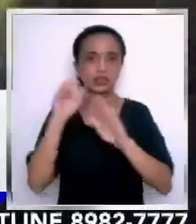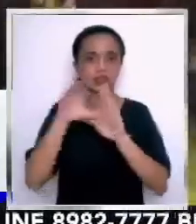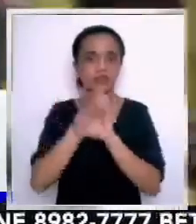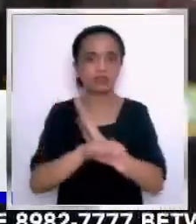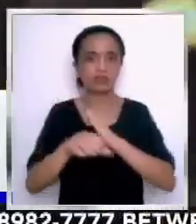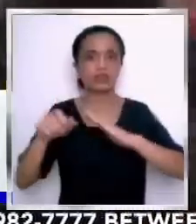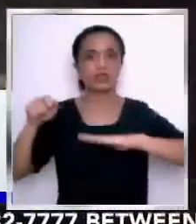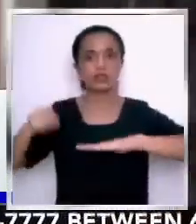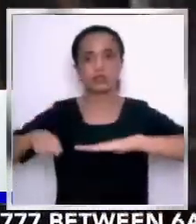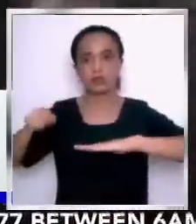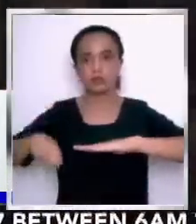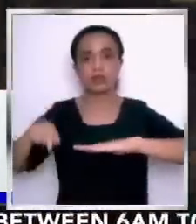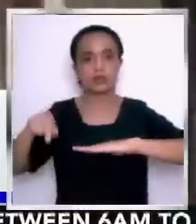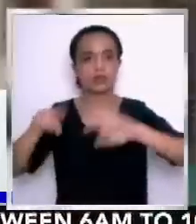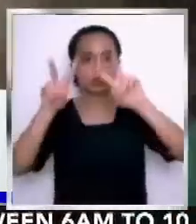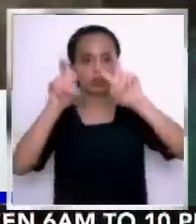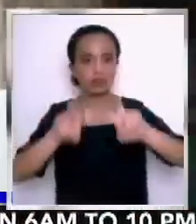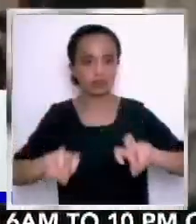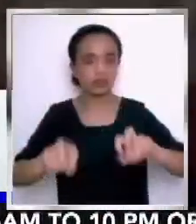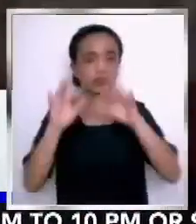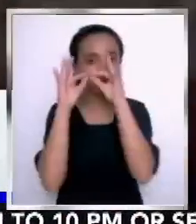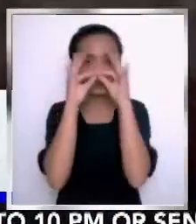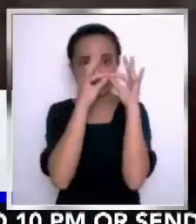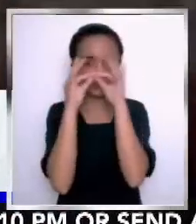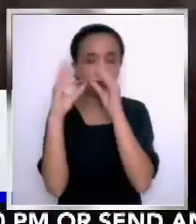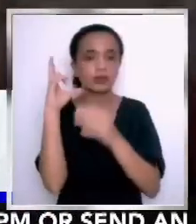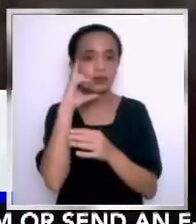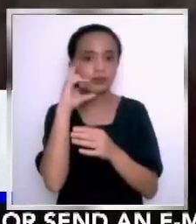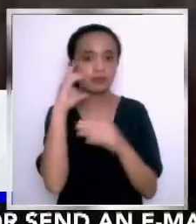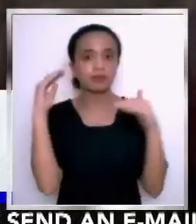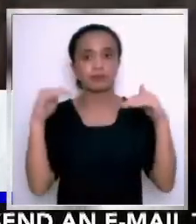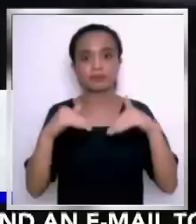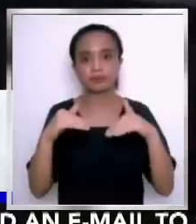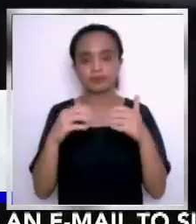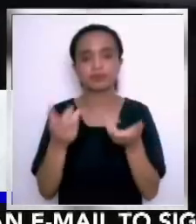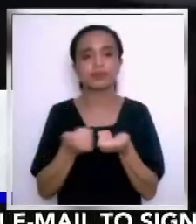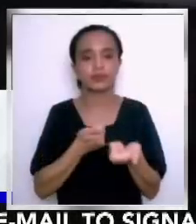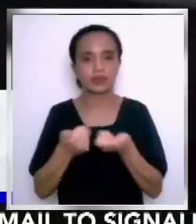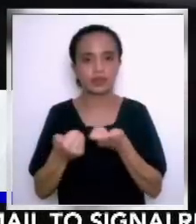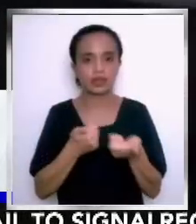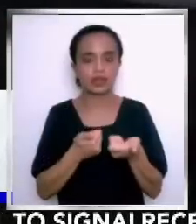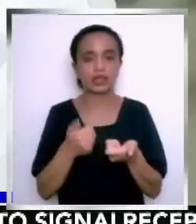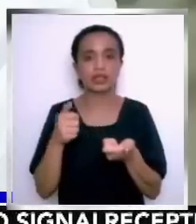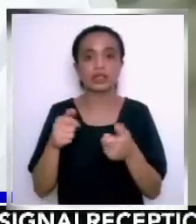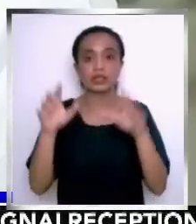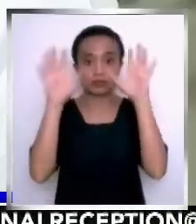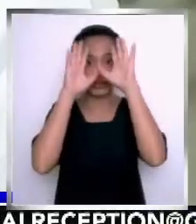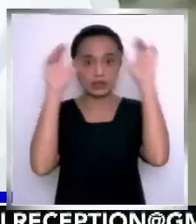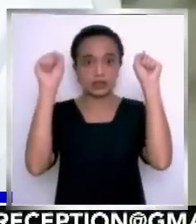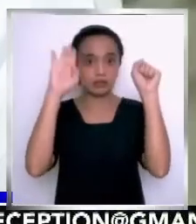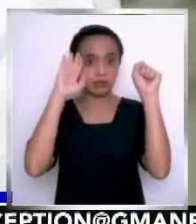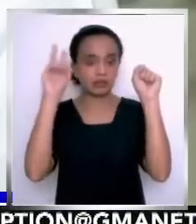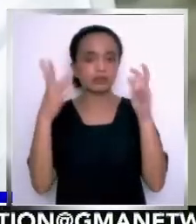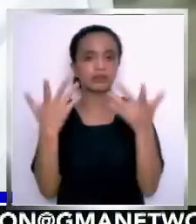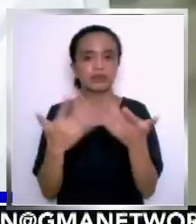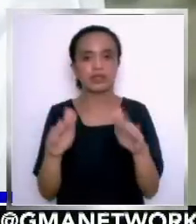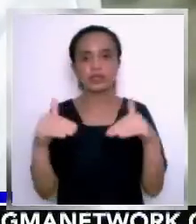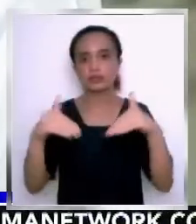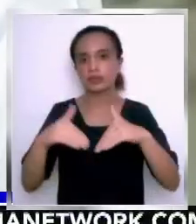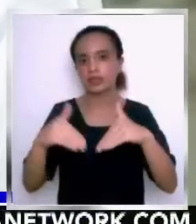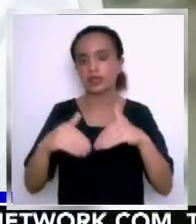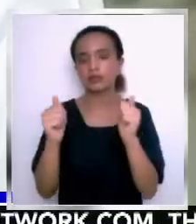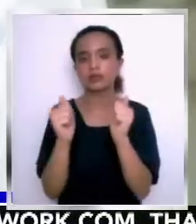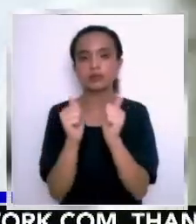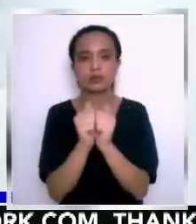Ang desisyong ito na buo matapos niya raw makipagpulong sa mga miyembro ng kaniyang gabinete noong nakaraang Miyerkules, kasama si dating Duterte spokesperson